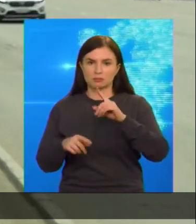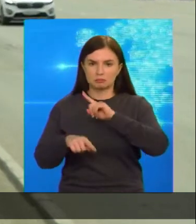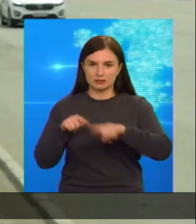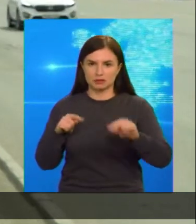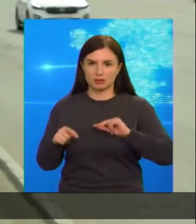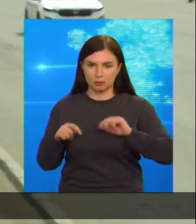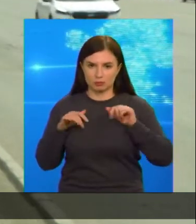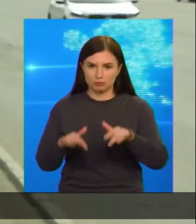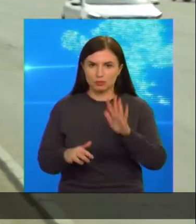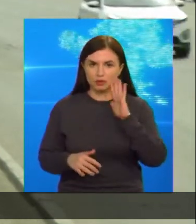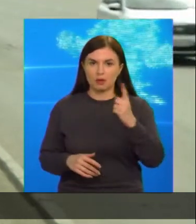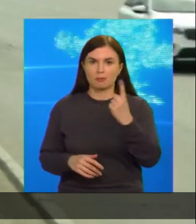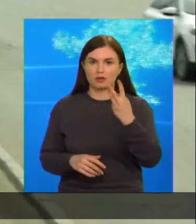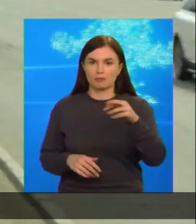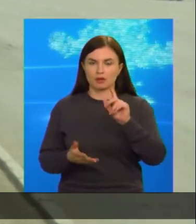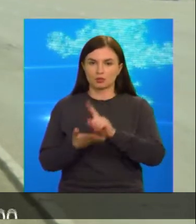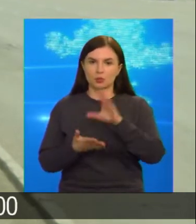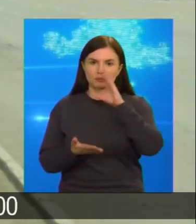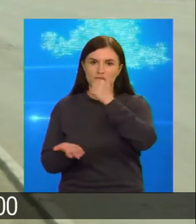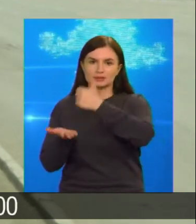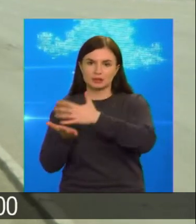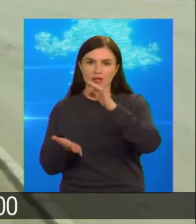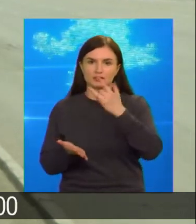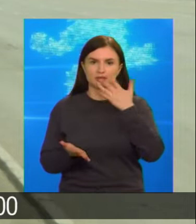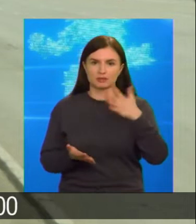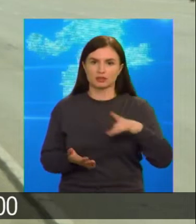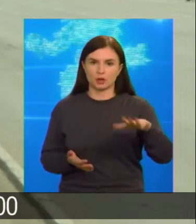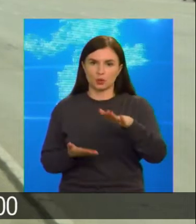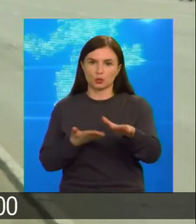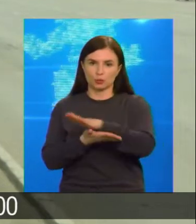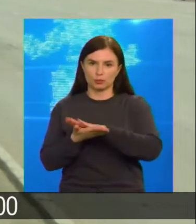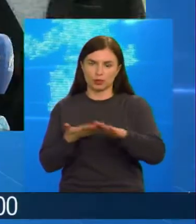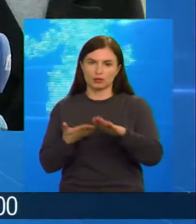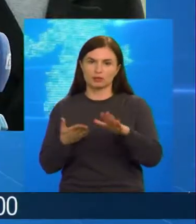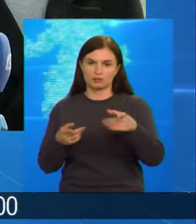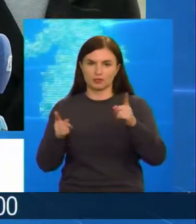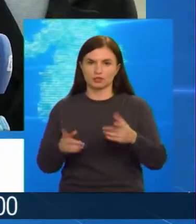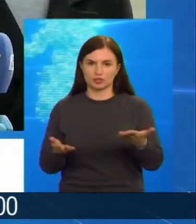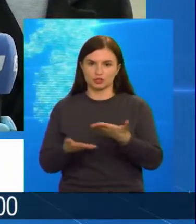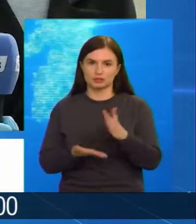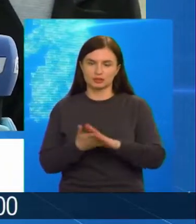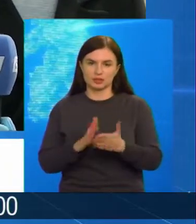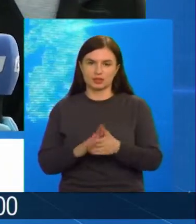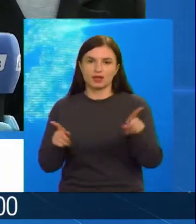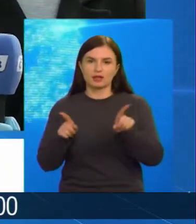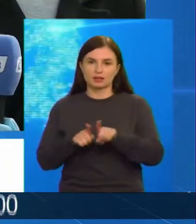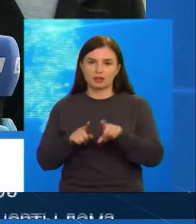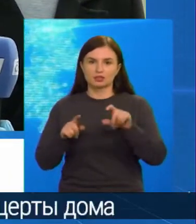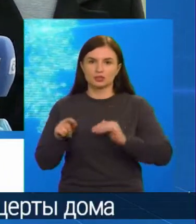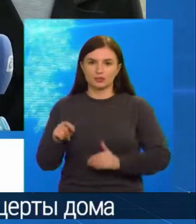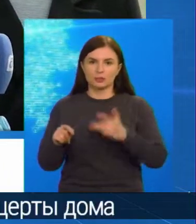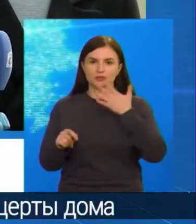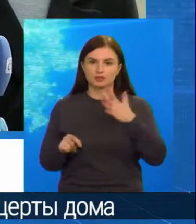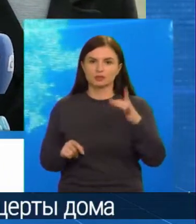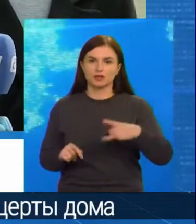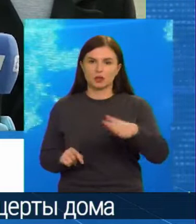и, соответственно, к 1 мая мы должны успеть как центральный, так и советский район убрать, привести в надлежащее состояние. Также подрядчик центрального и советского районов за